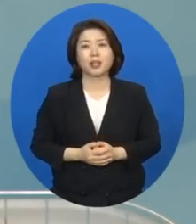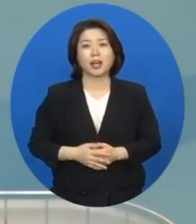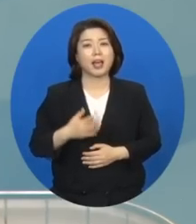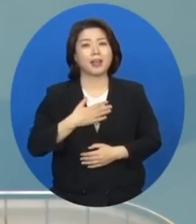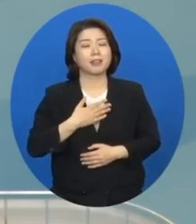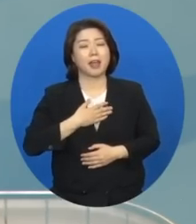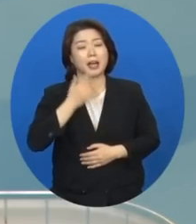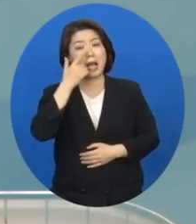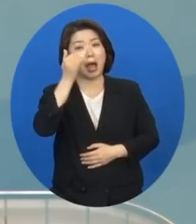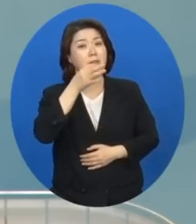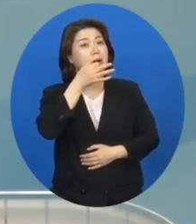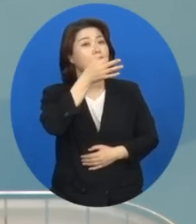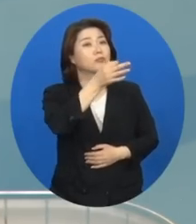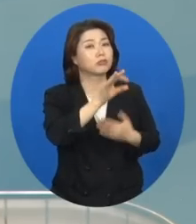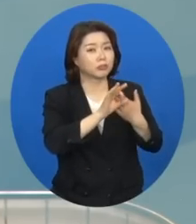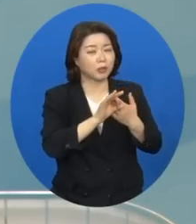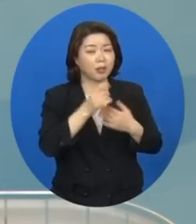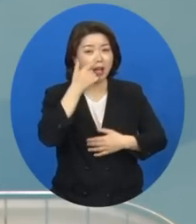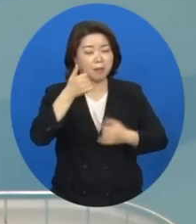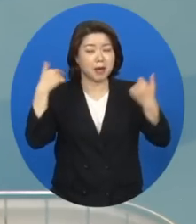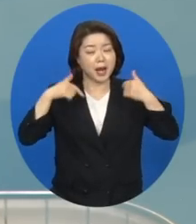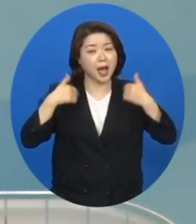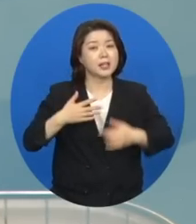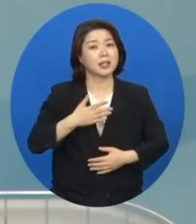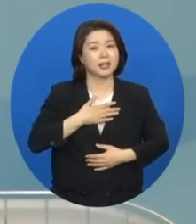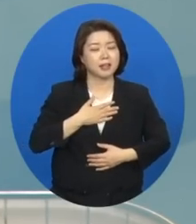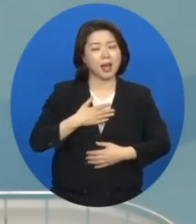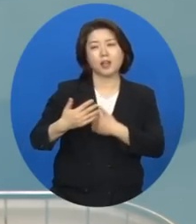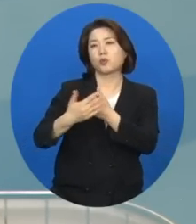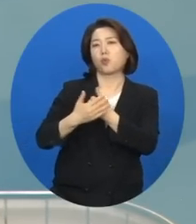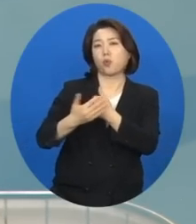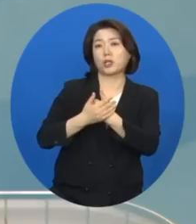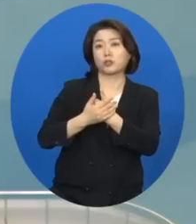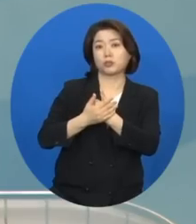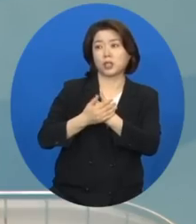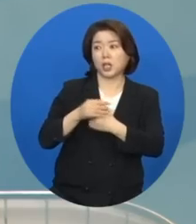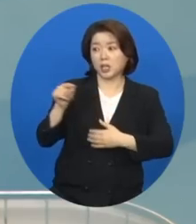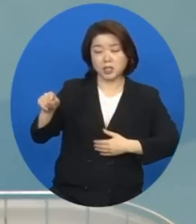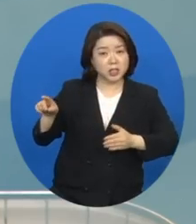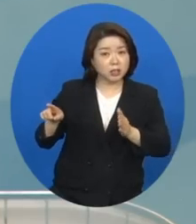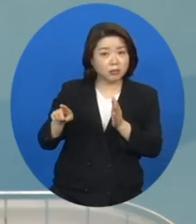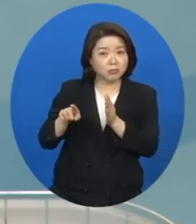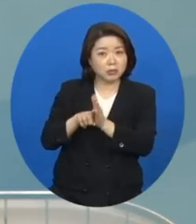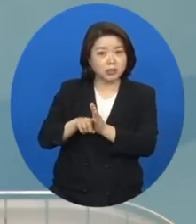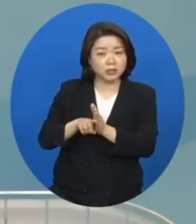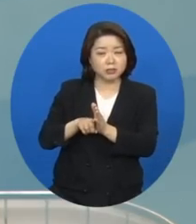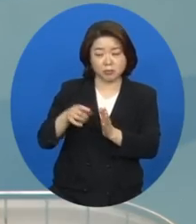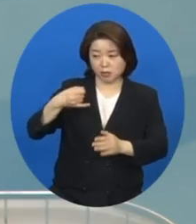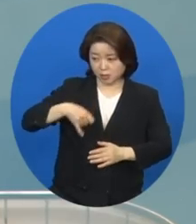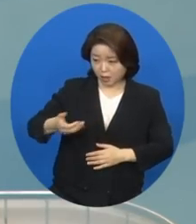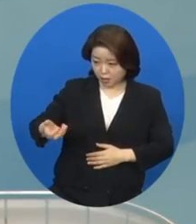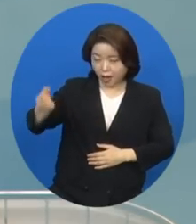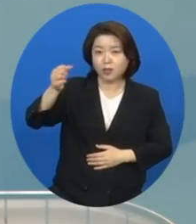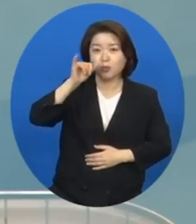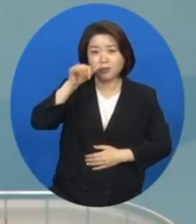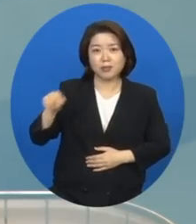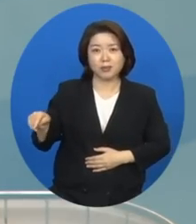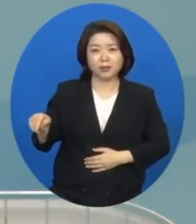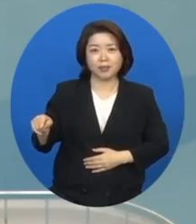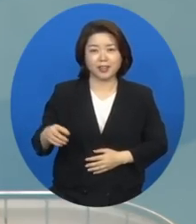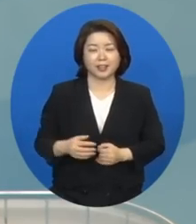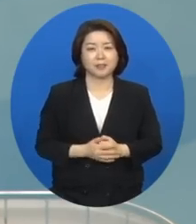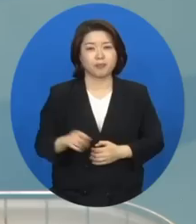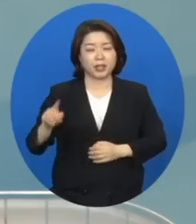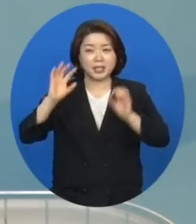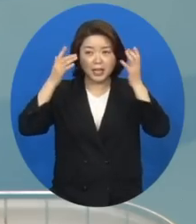내가 아빠 부르면 아빠는 언제든지 나를 도와줄 거야 라는 믿음이 그 아이에게 있더라고요. 그